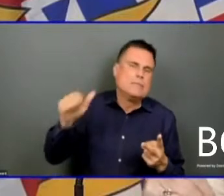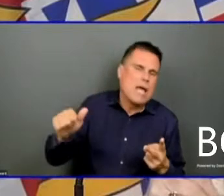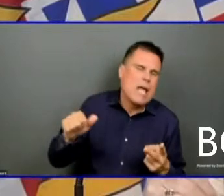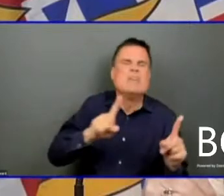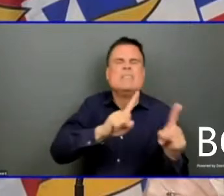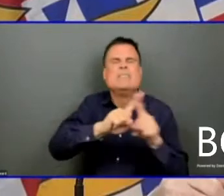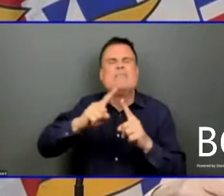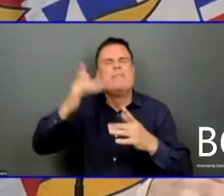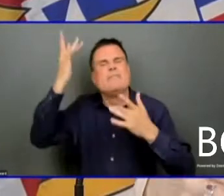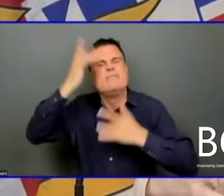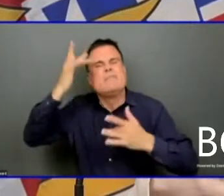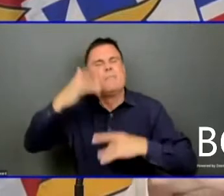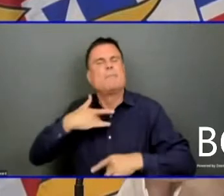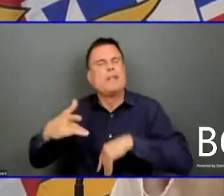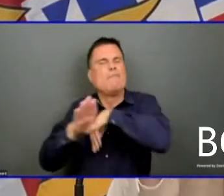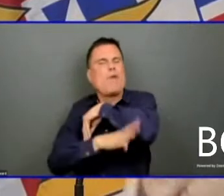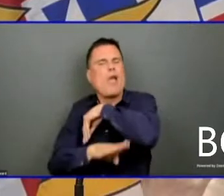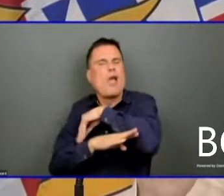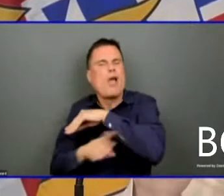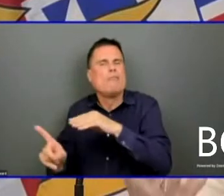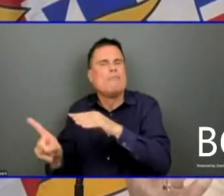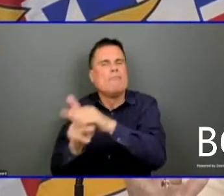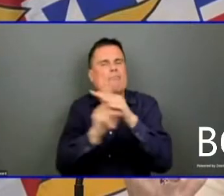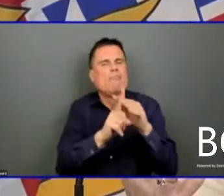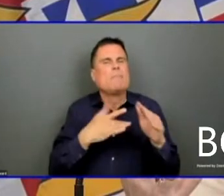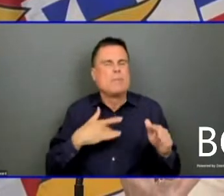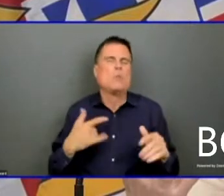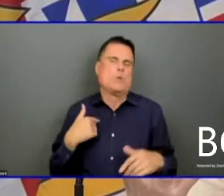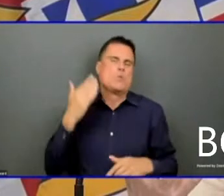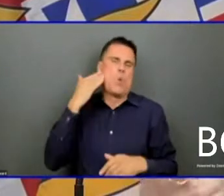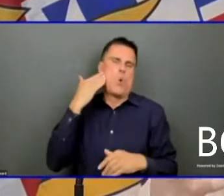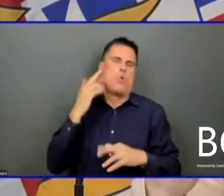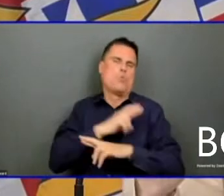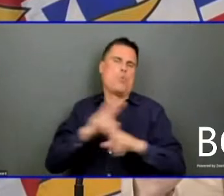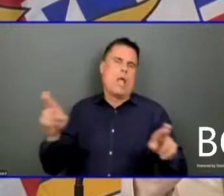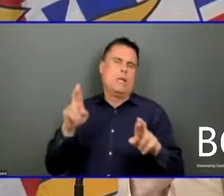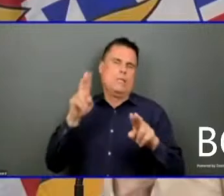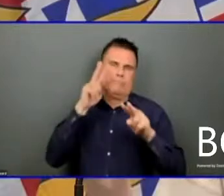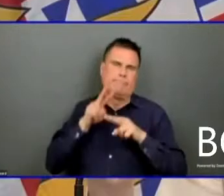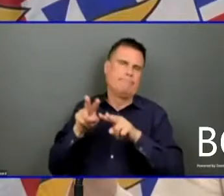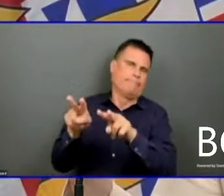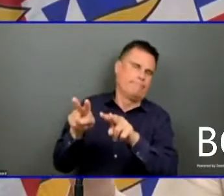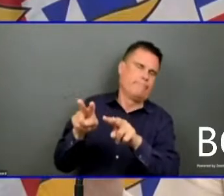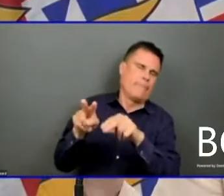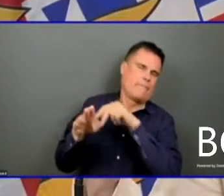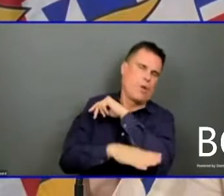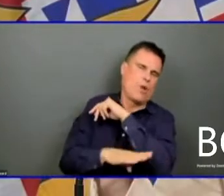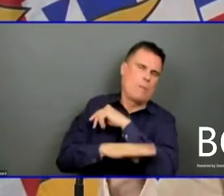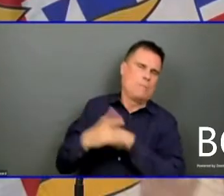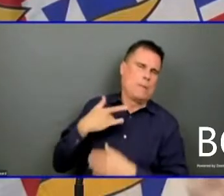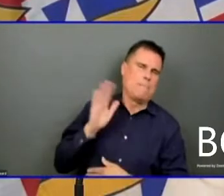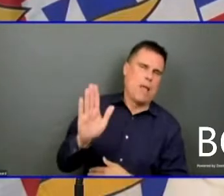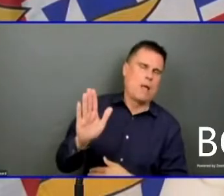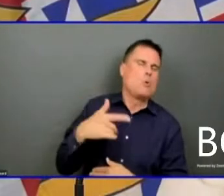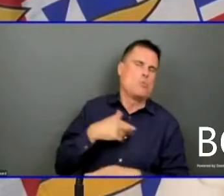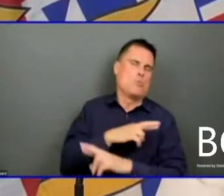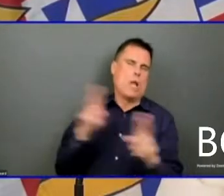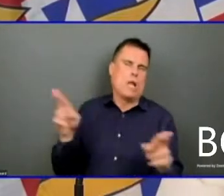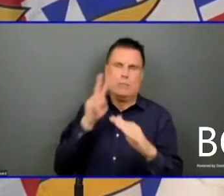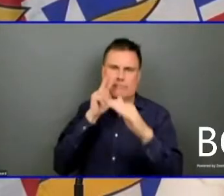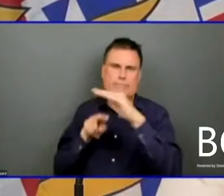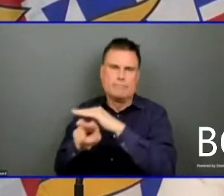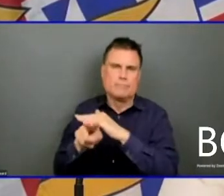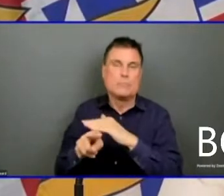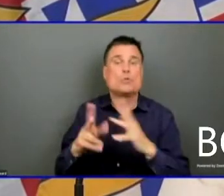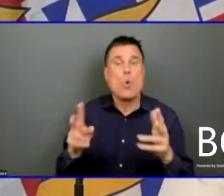来，反而辉瑞加上阿斯利康加起来反而有效率会更高，特别是对变异体。